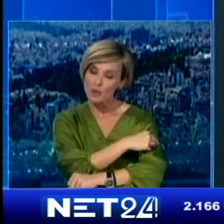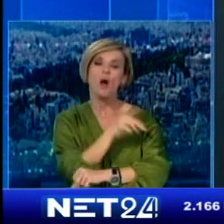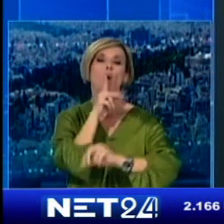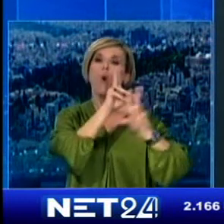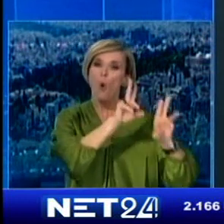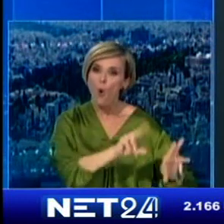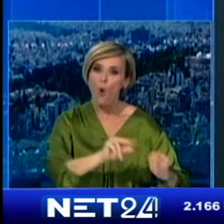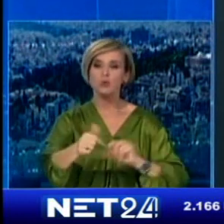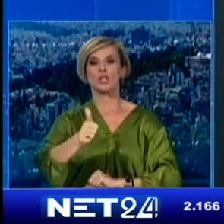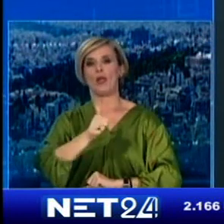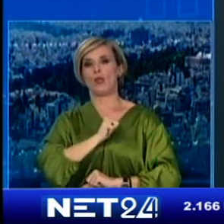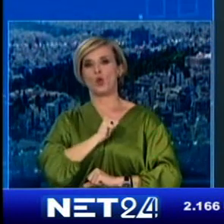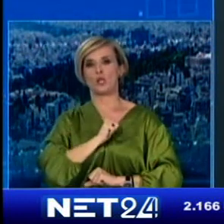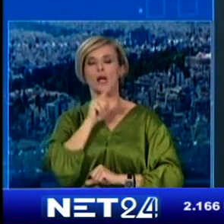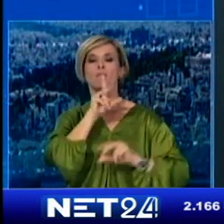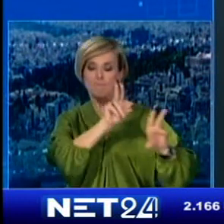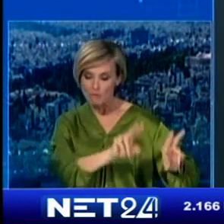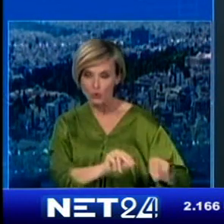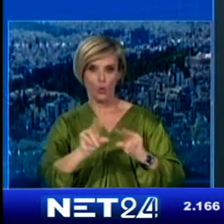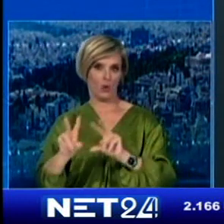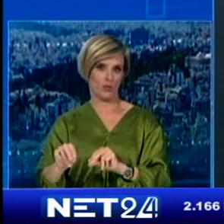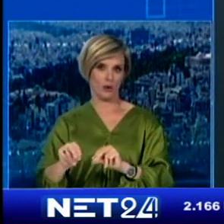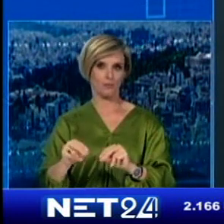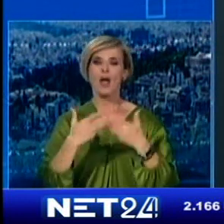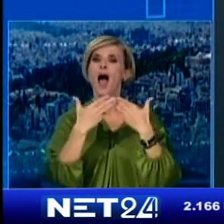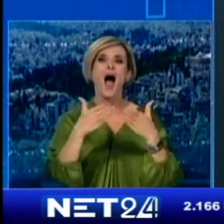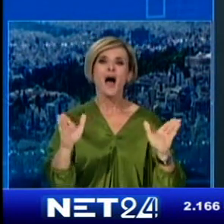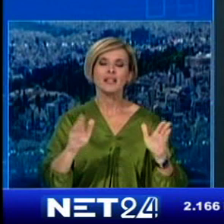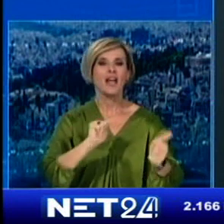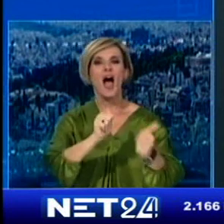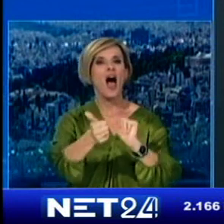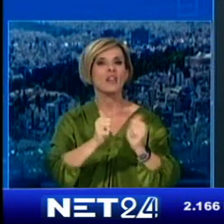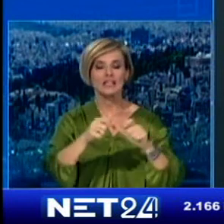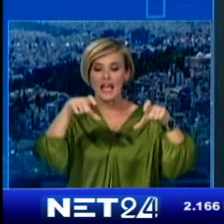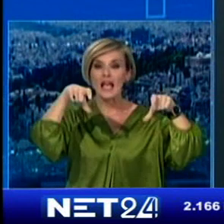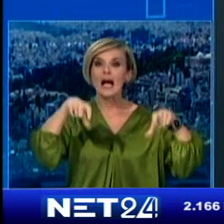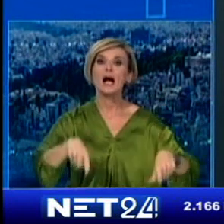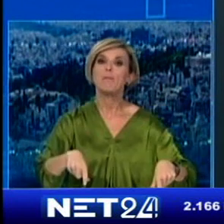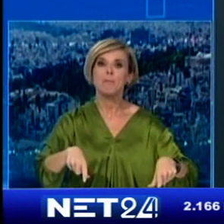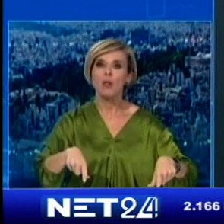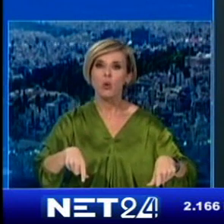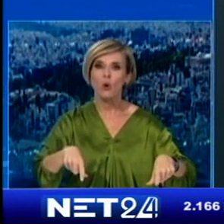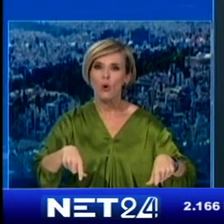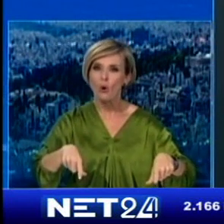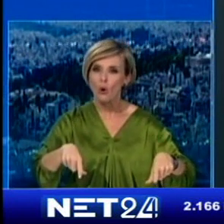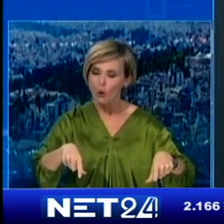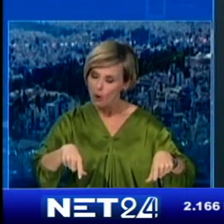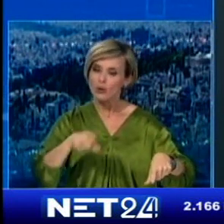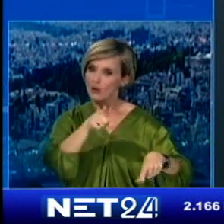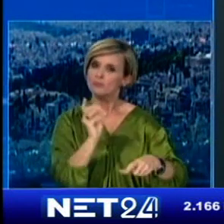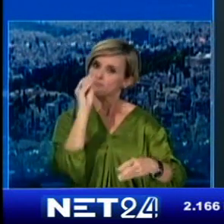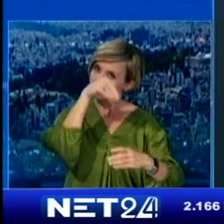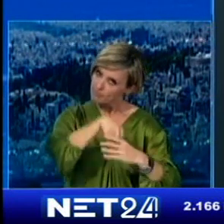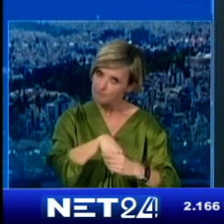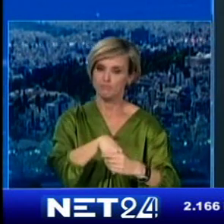κλινικές. Επίσης, στις ανοιχτές αθλητικές εγκαταστάσεις που χρησιμοποιούνται από αθλητικά σωματεία και ομίλους για ατομικά αθλήματα, συμπεριλαμβάνονται